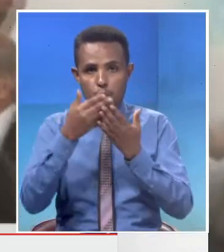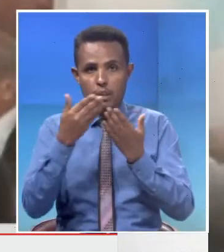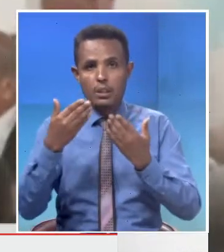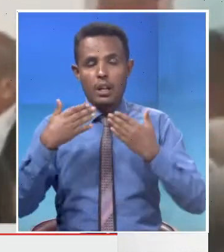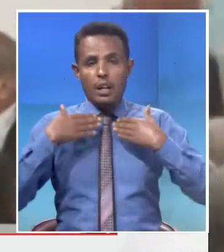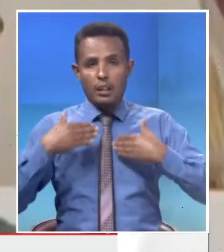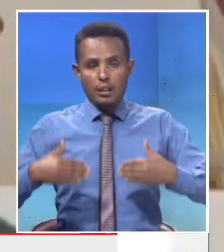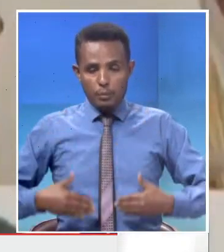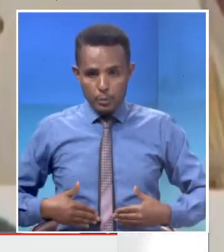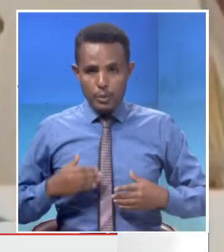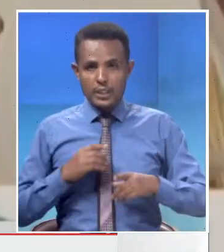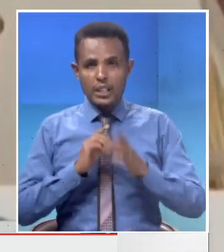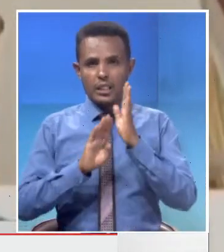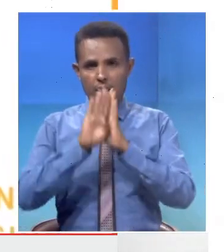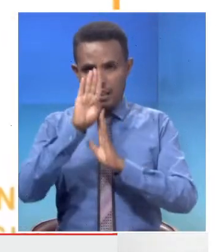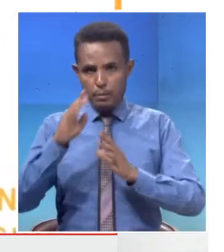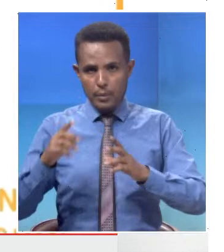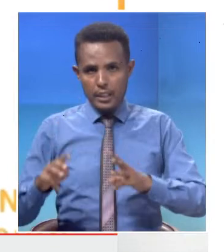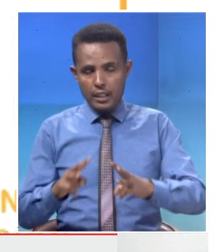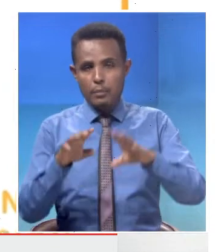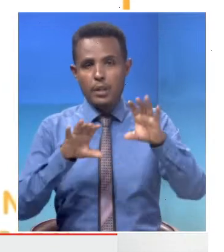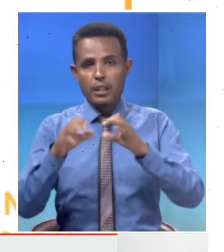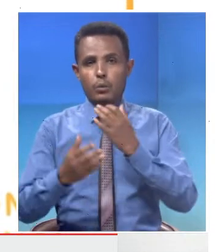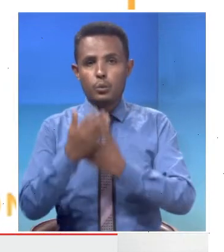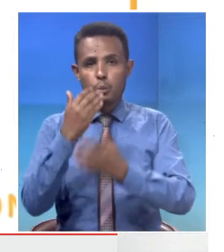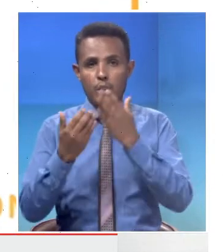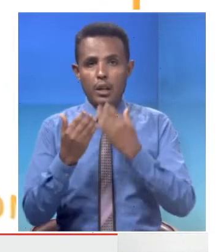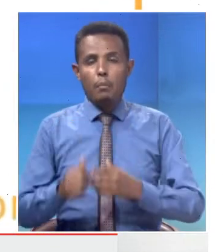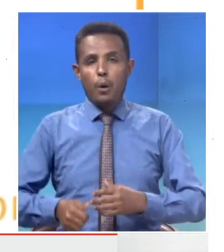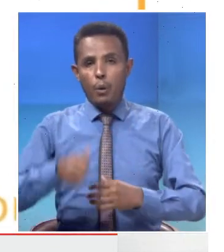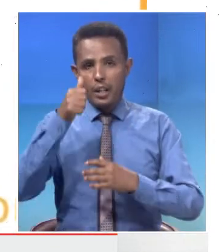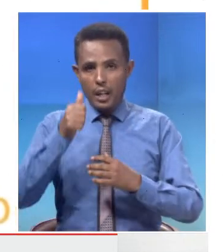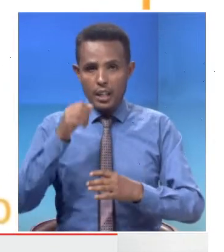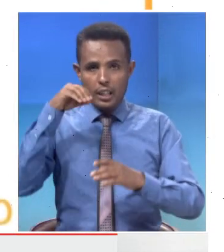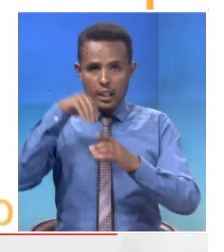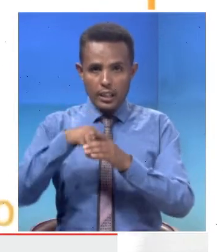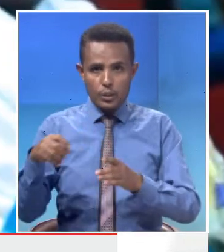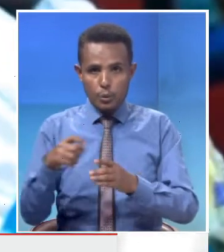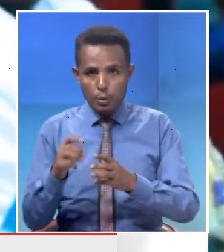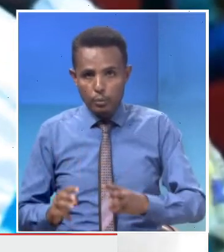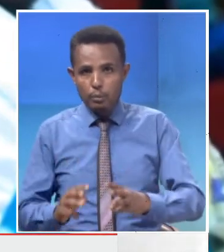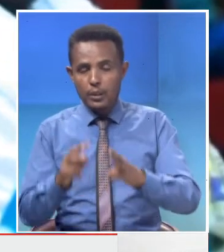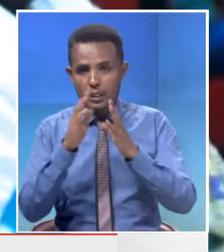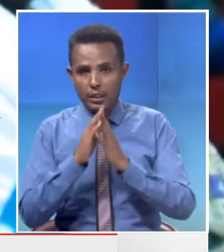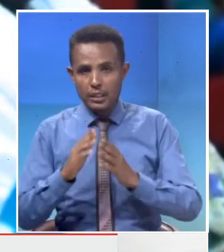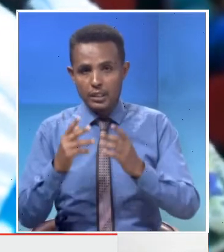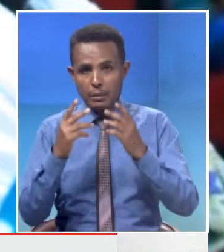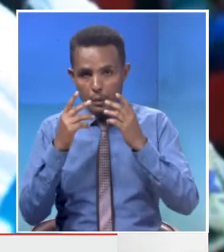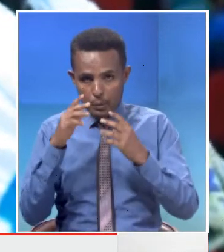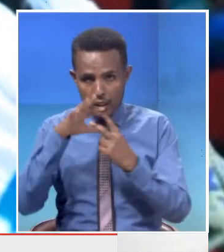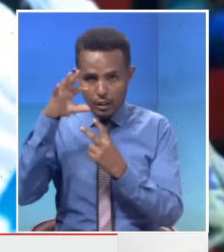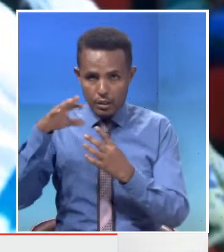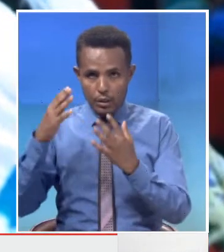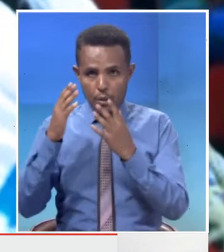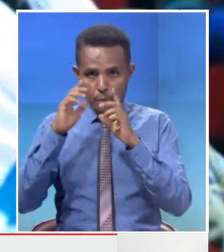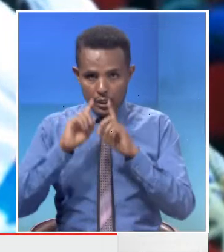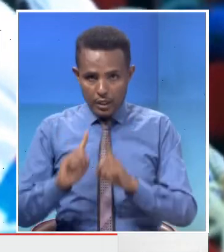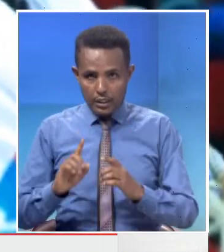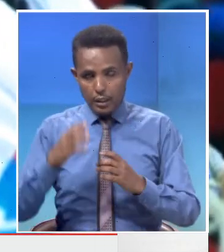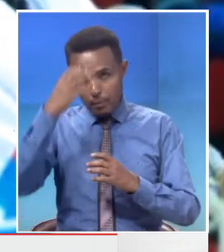በሰለጠነ መንገድ የሚያደርጉት ውይይት ነው። ምክክሩ በዋናነት አካታች በሆነ መንገድ የተመረጡ ተዋናኞች እንደ ታሪክ፣ የመንግስት